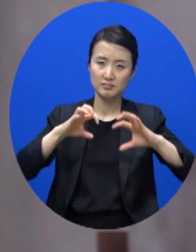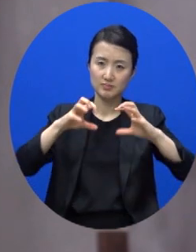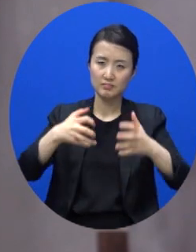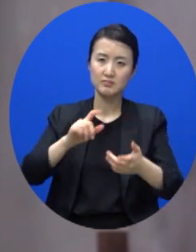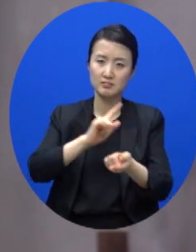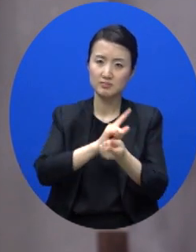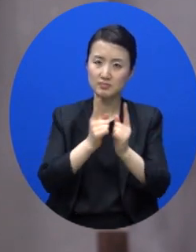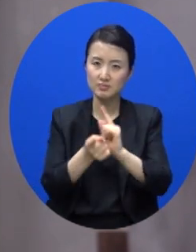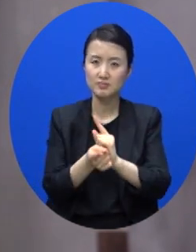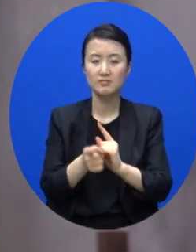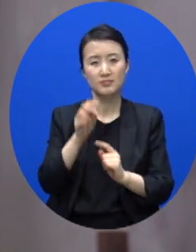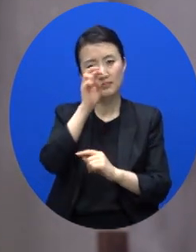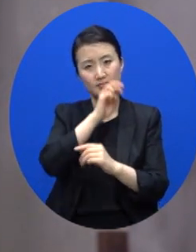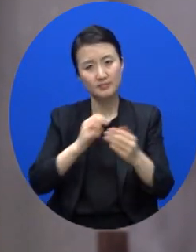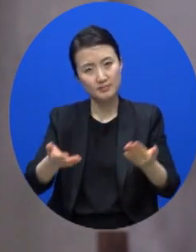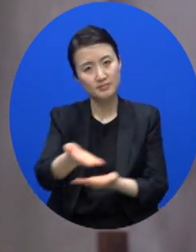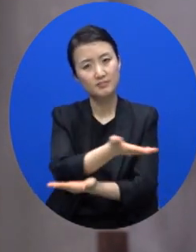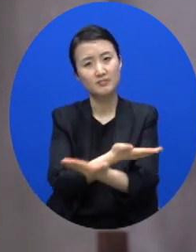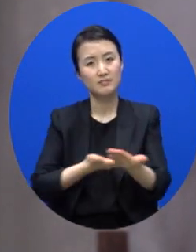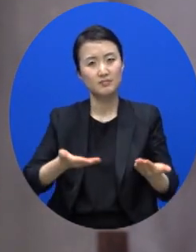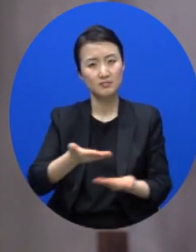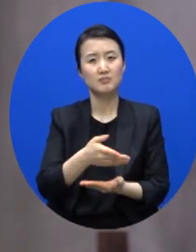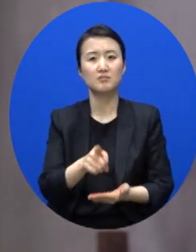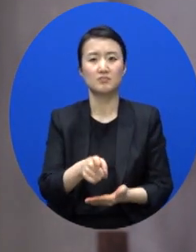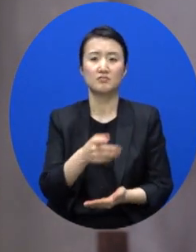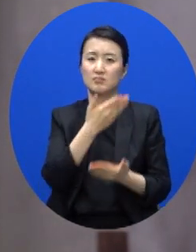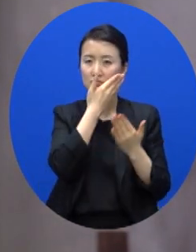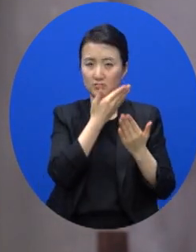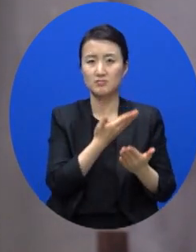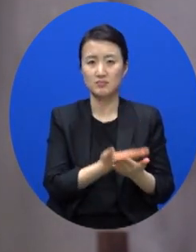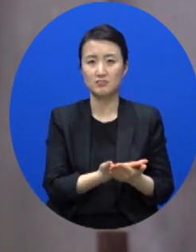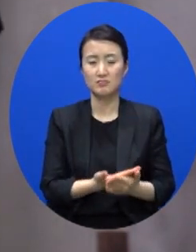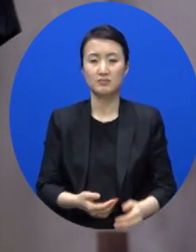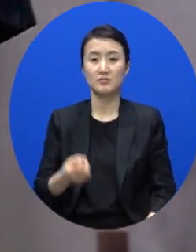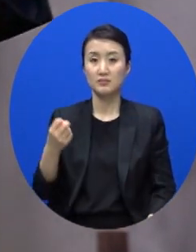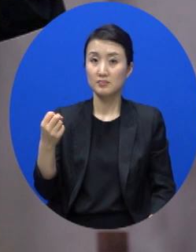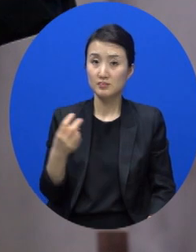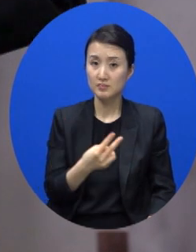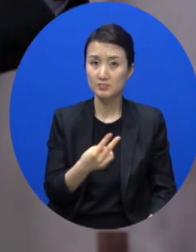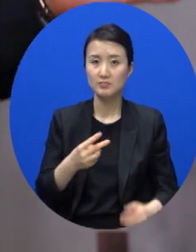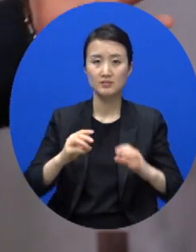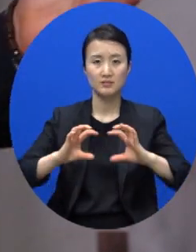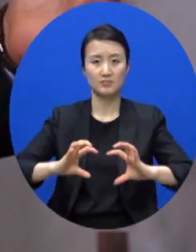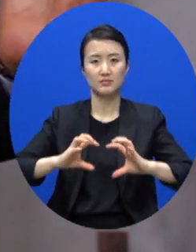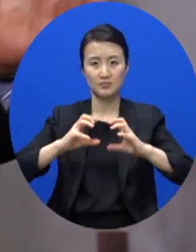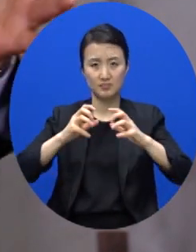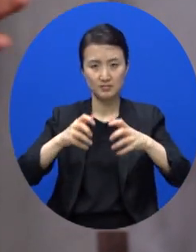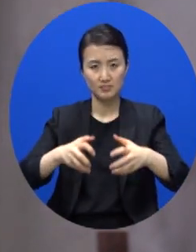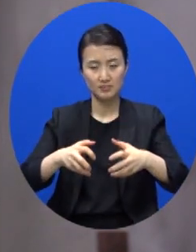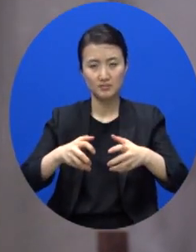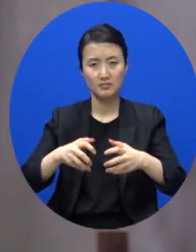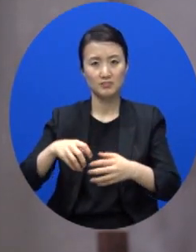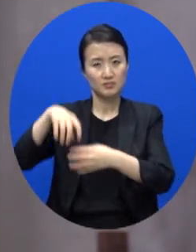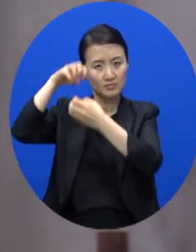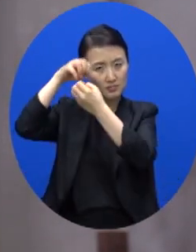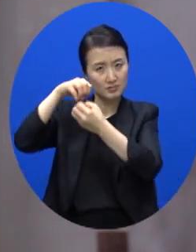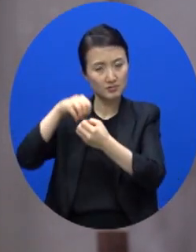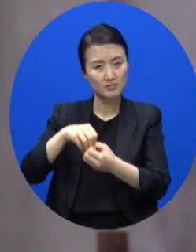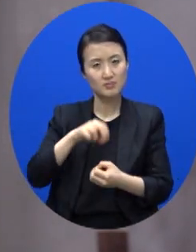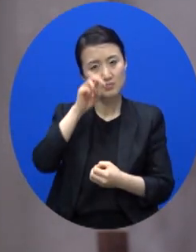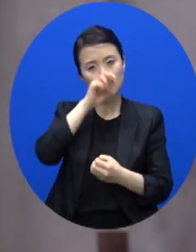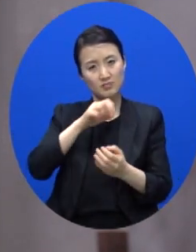교류의 장도 역할을 해야 되고, 또 세계 전통 악기의